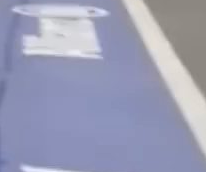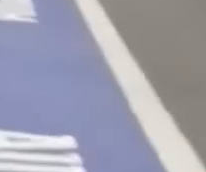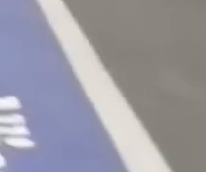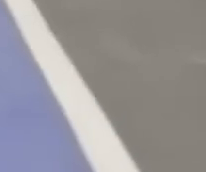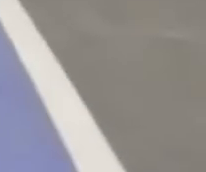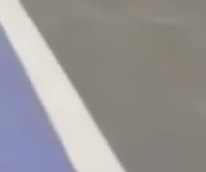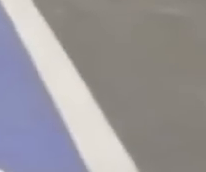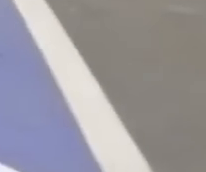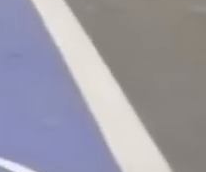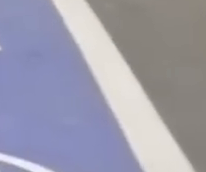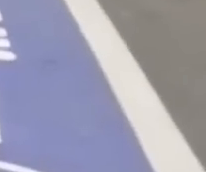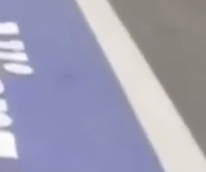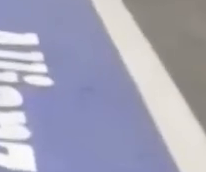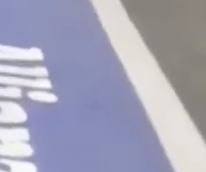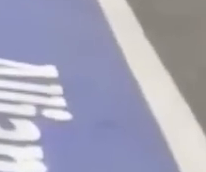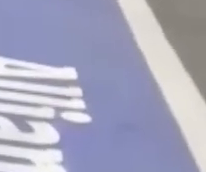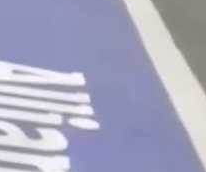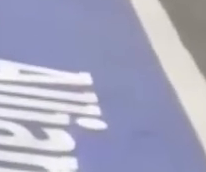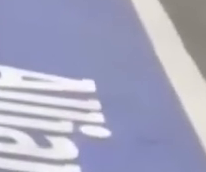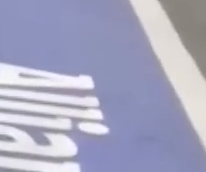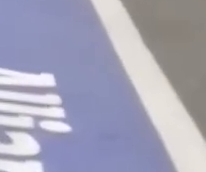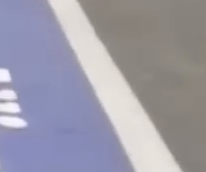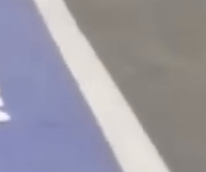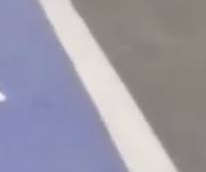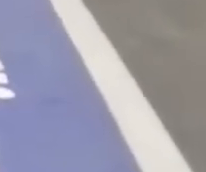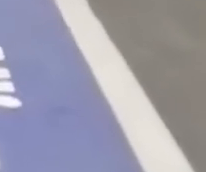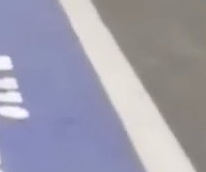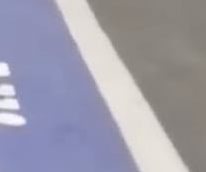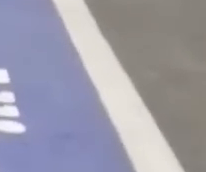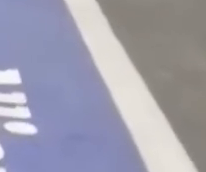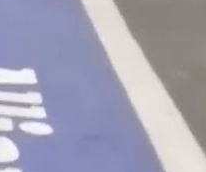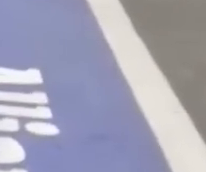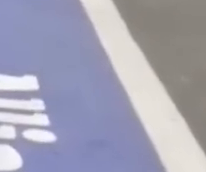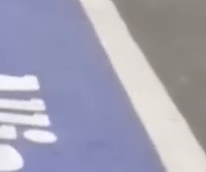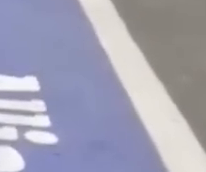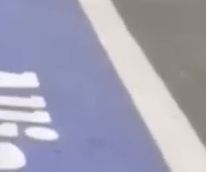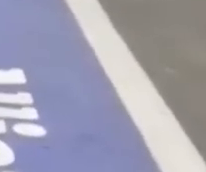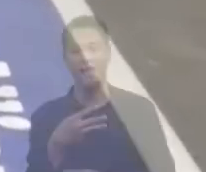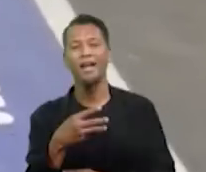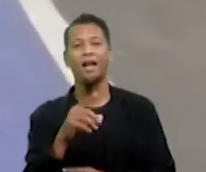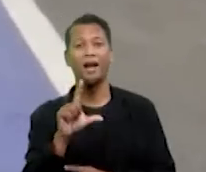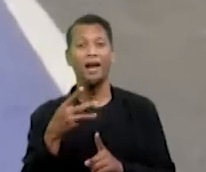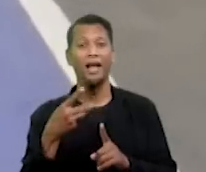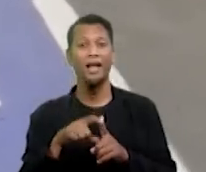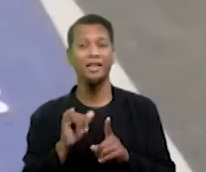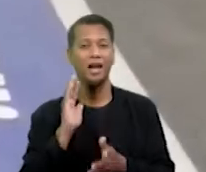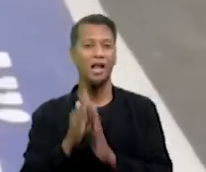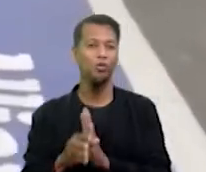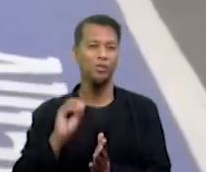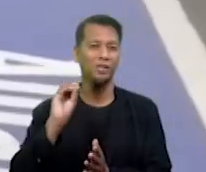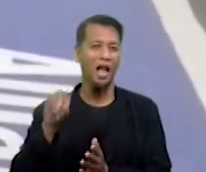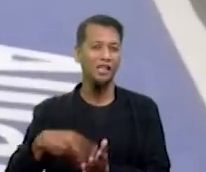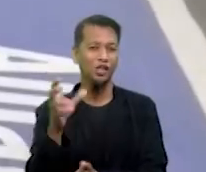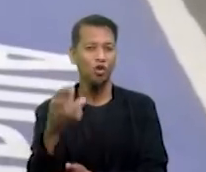Anda masih bersama kami seputar Anyu Siang Special Edition Formula E bersama saya Lady Marina langsung dari Jakarta International E-Prix